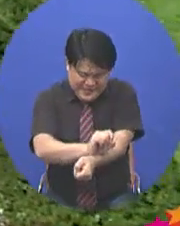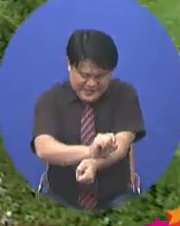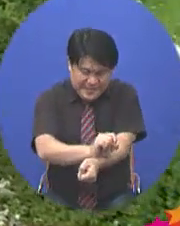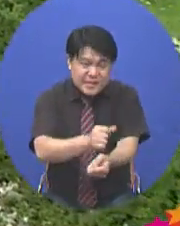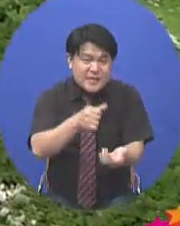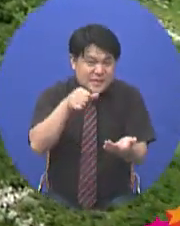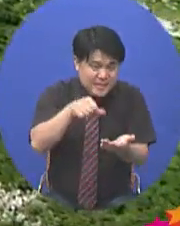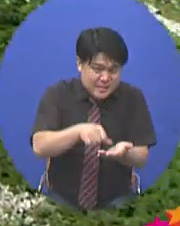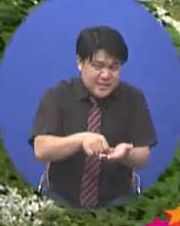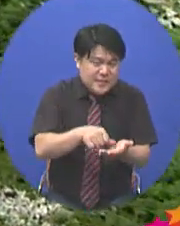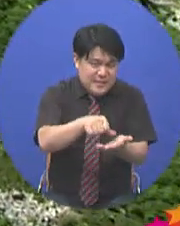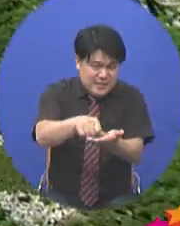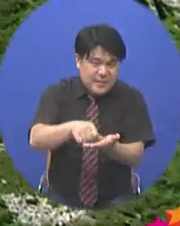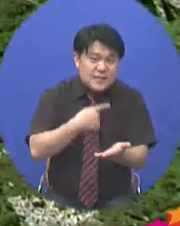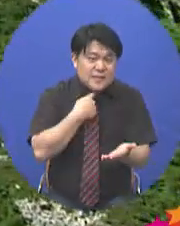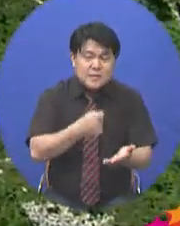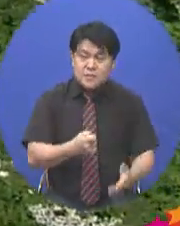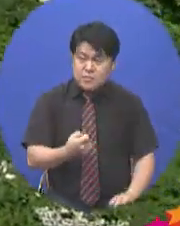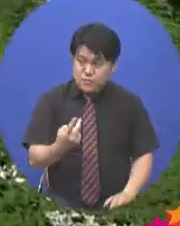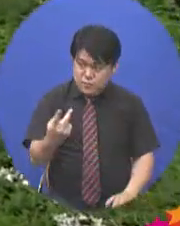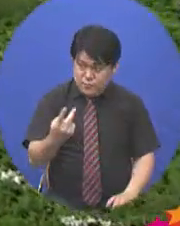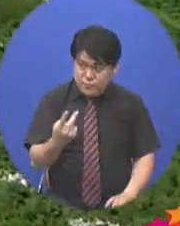하던 너와